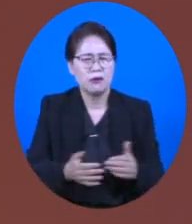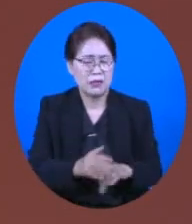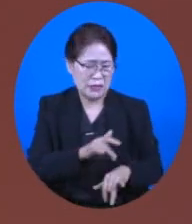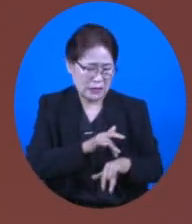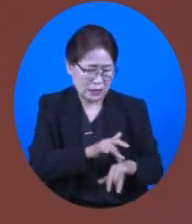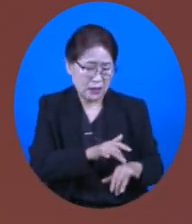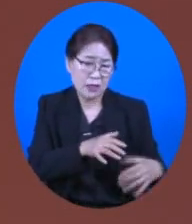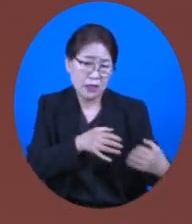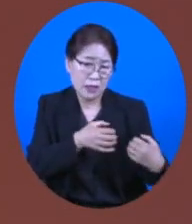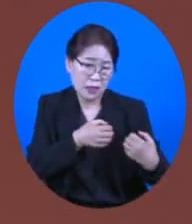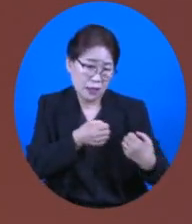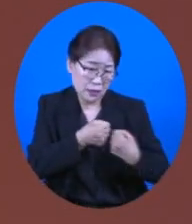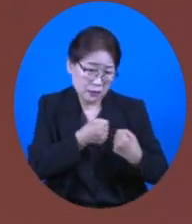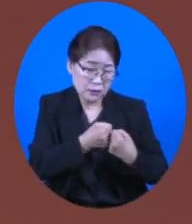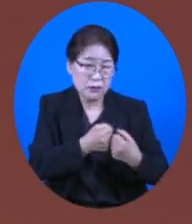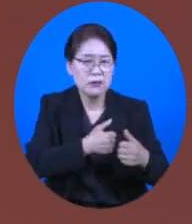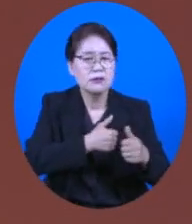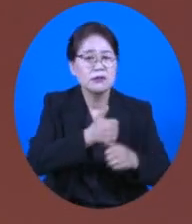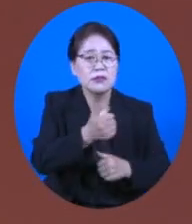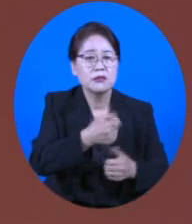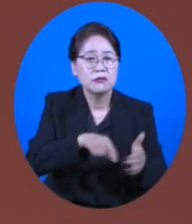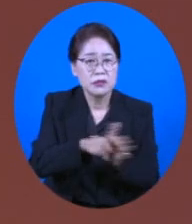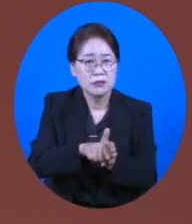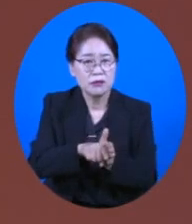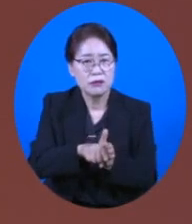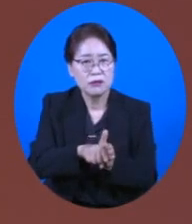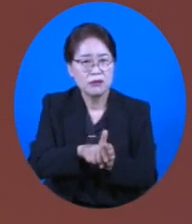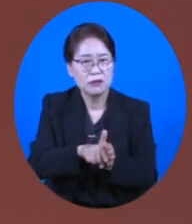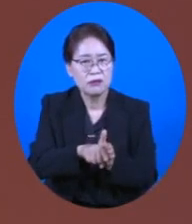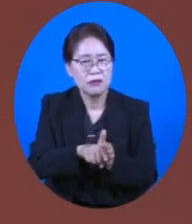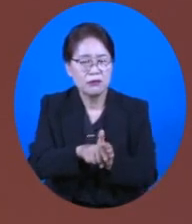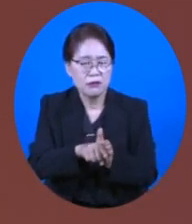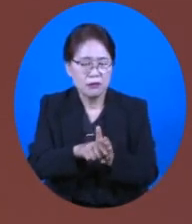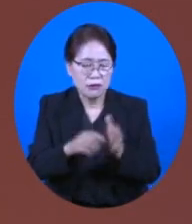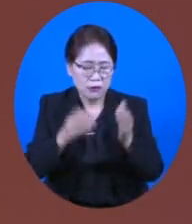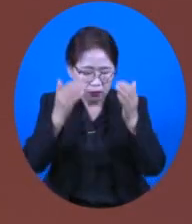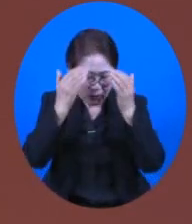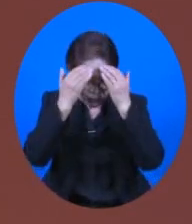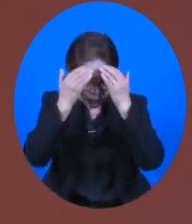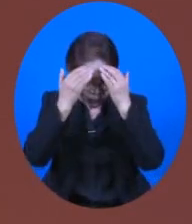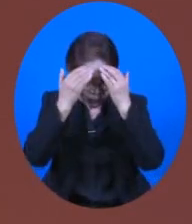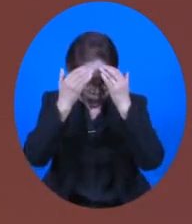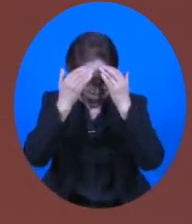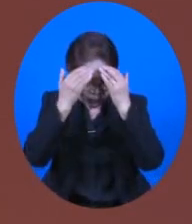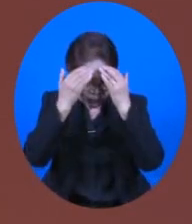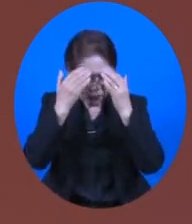마귀와의 전쟁에서 승리하기 위해서 고행을 해야 될 이유가 하나도 없어요.